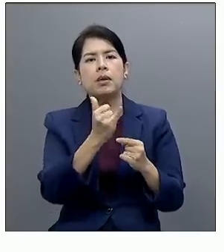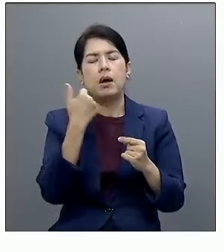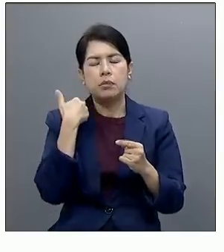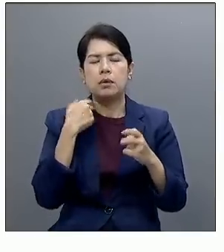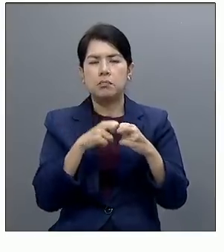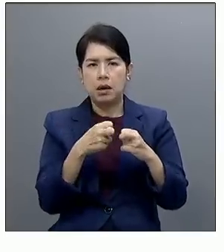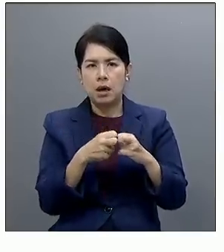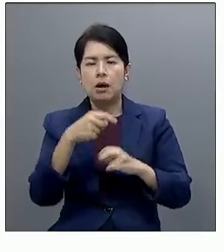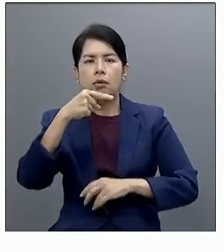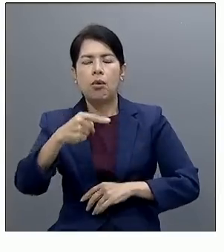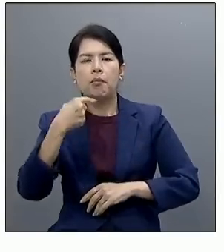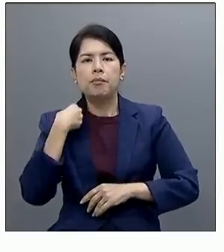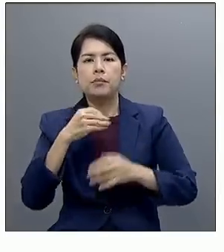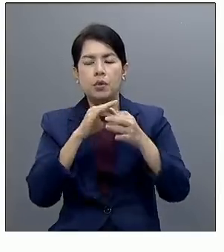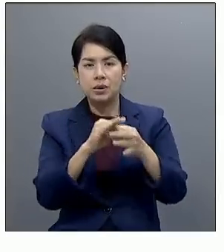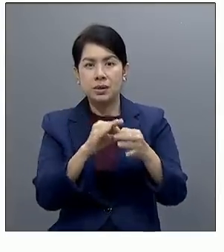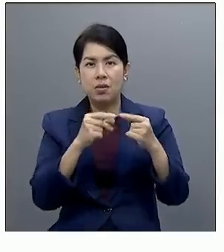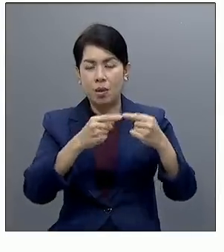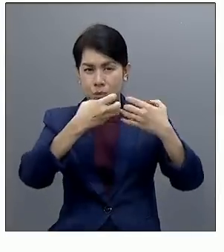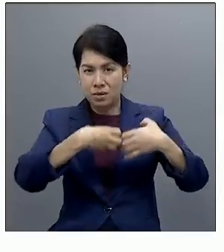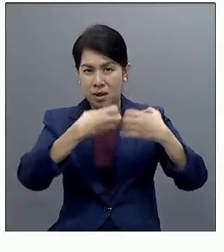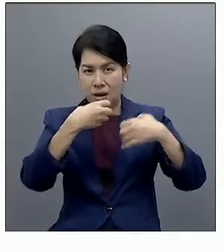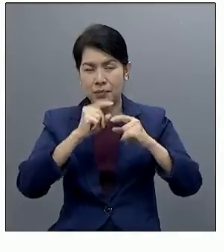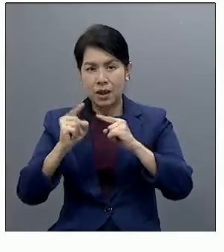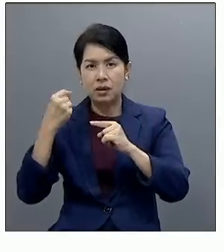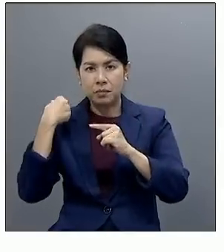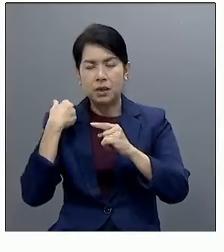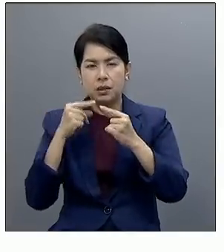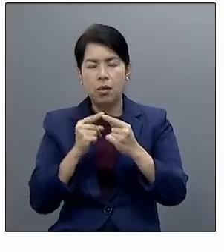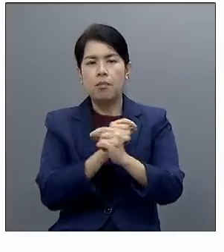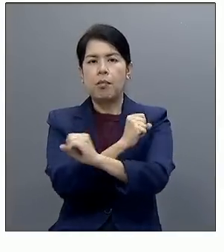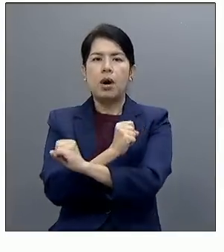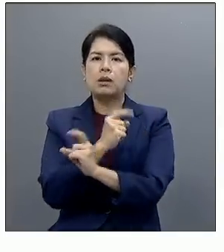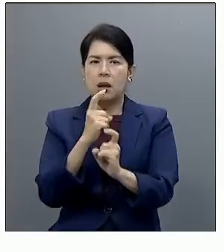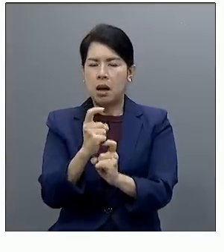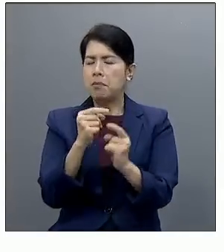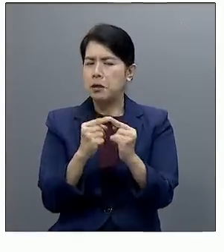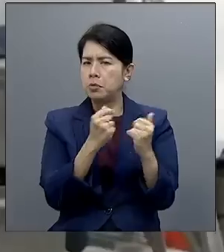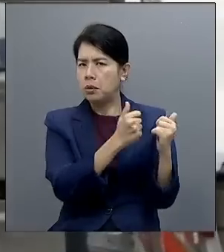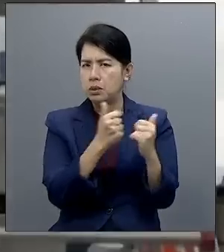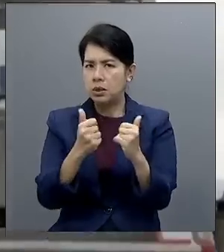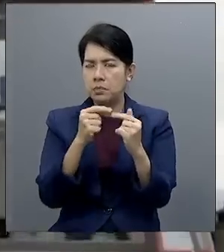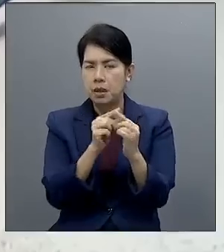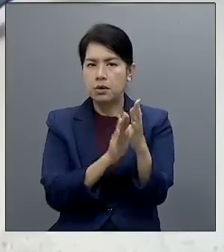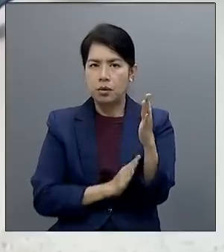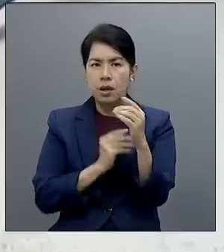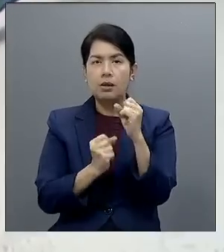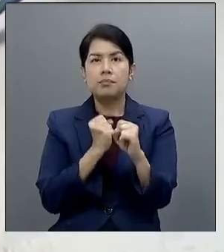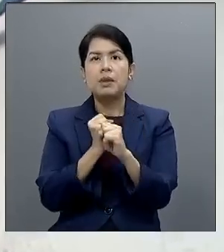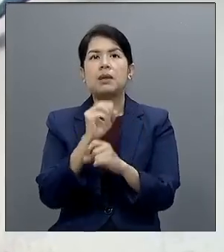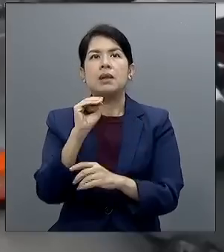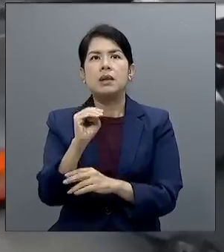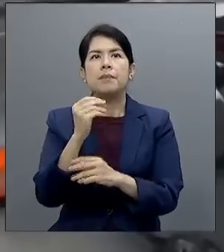ต่ออุตสาหกรรมที่มีประวัติด้านความปลอดภัยดีเยี่ยมตลอด 40ปีที่ผ่านมาหลังจากโฆษณาของบริษัท